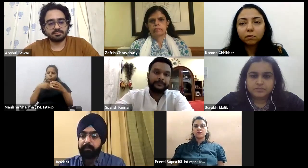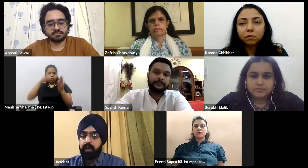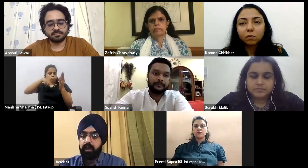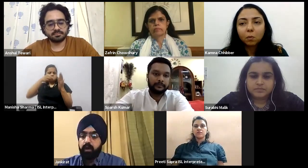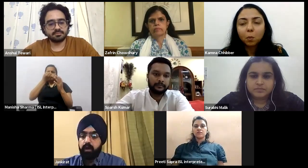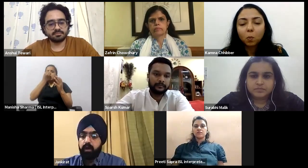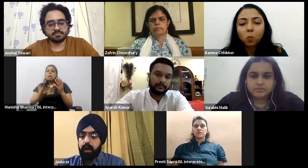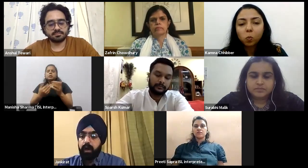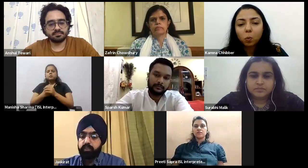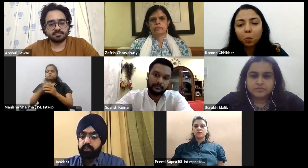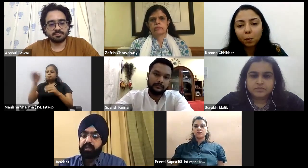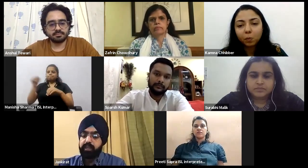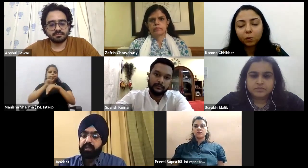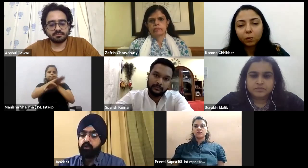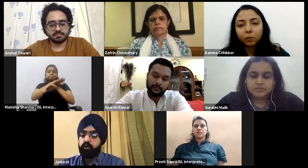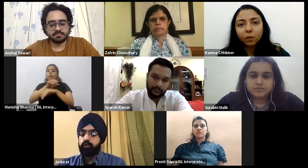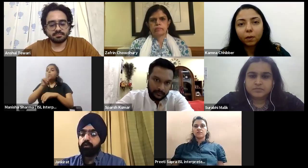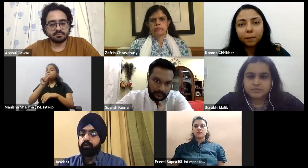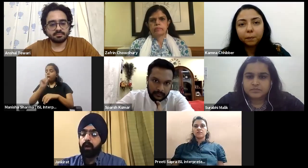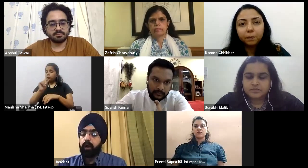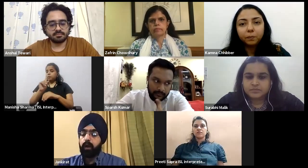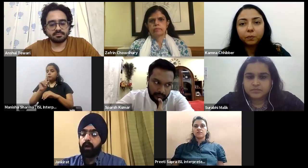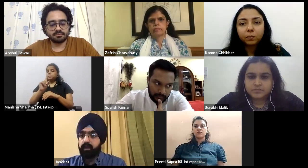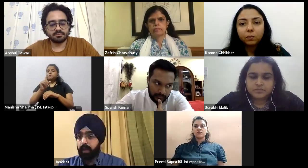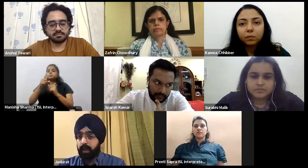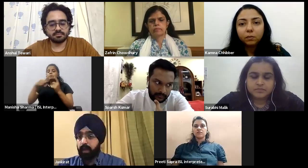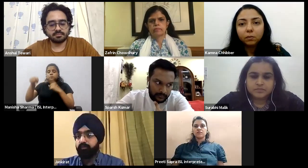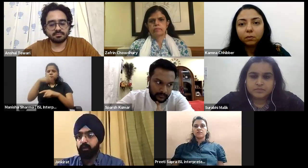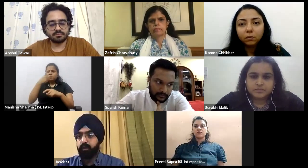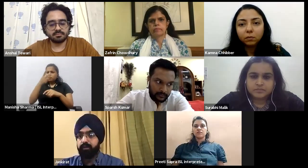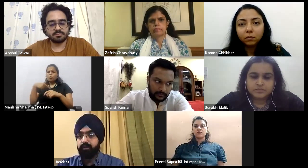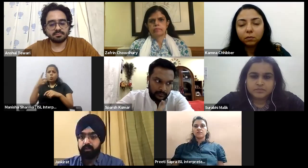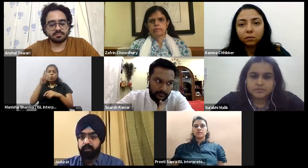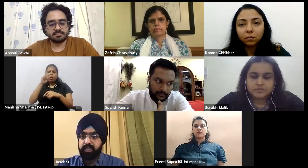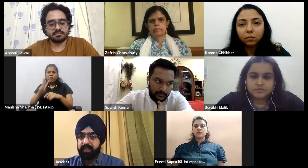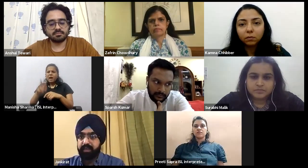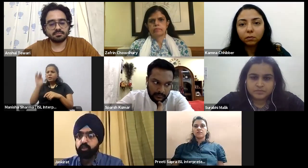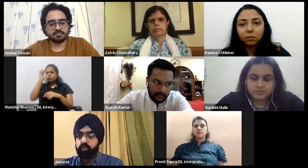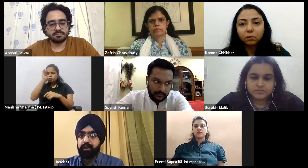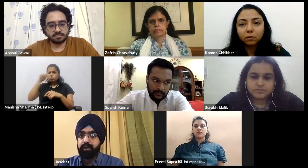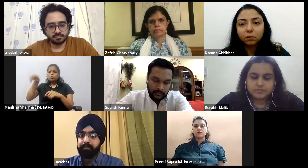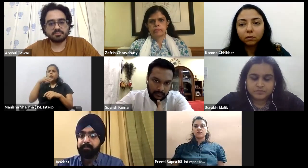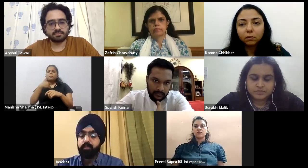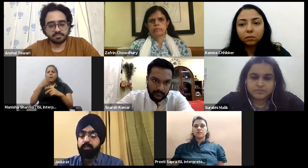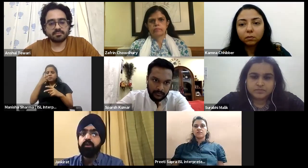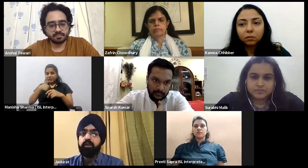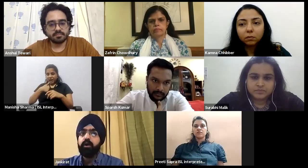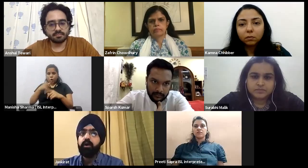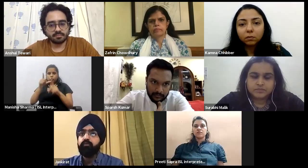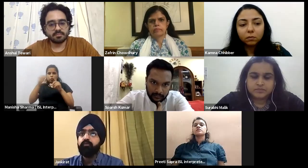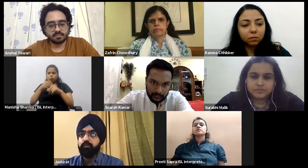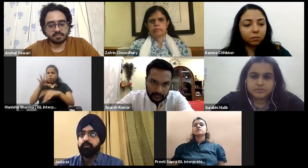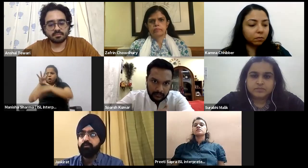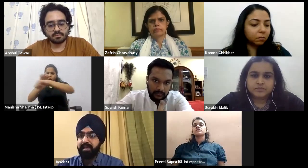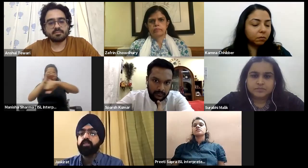किया. Unfortunately, जो counter fake news है, which is the fact check articles जो हम कर रहे हैं, those are going out in the